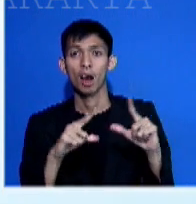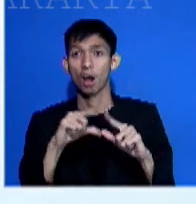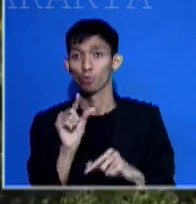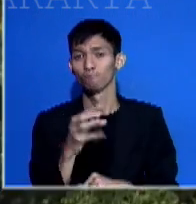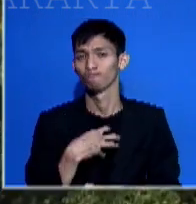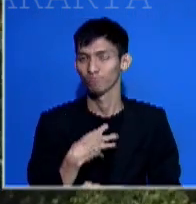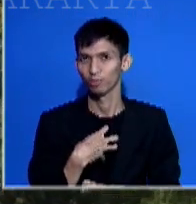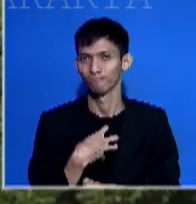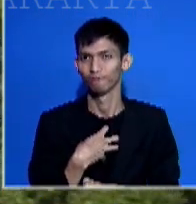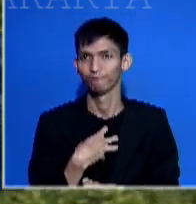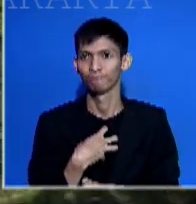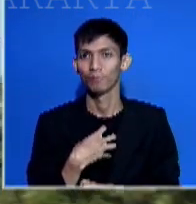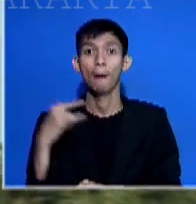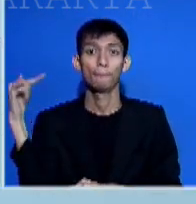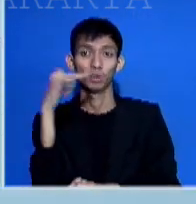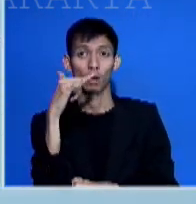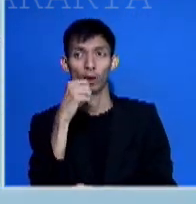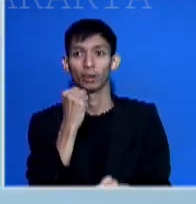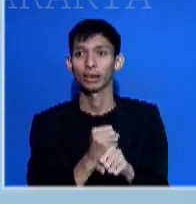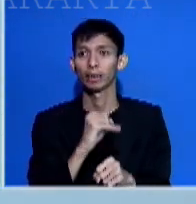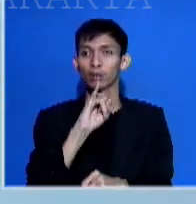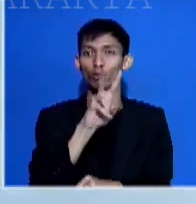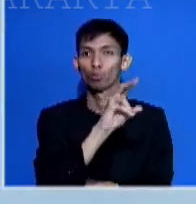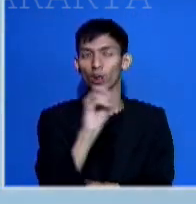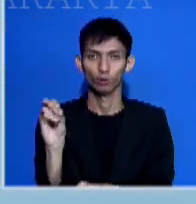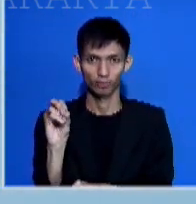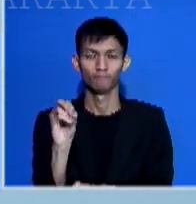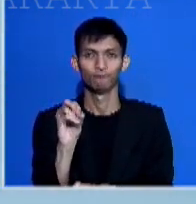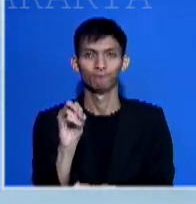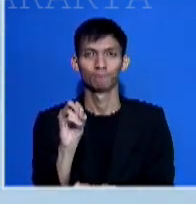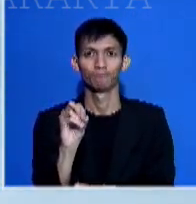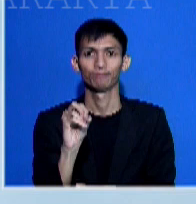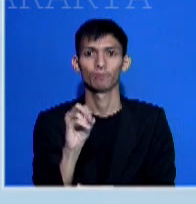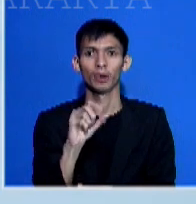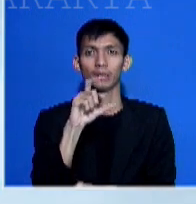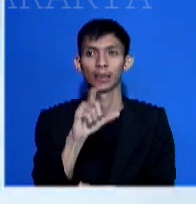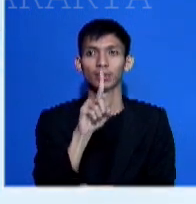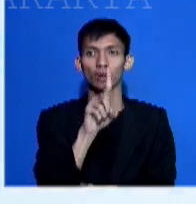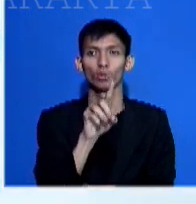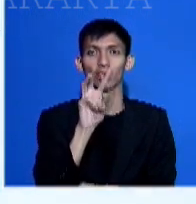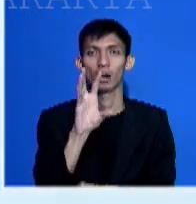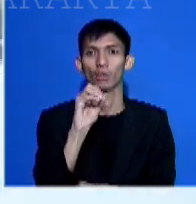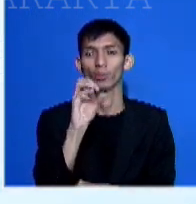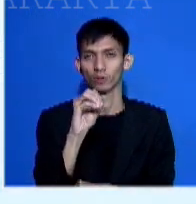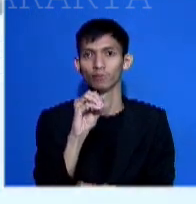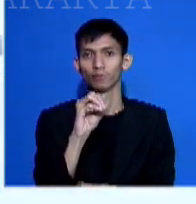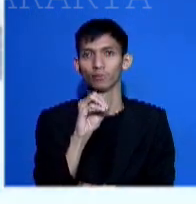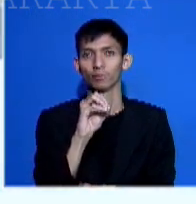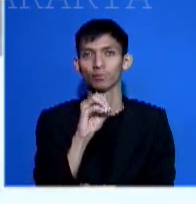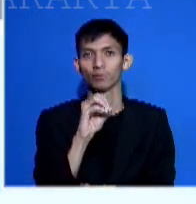diantaranya pesawat Group G120 TPA, KT-1B Wongbi, C-130J Super